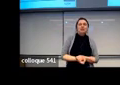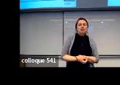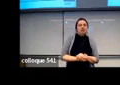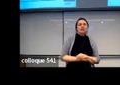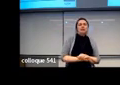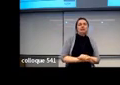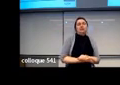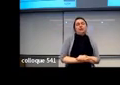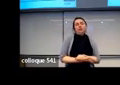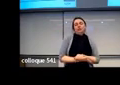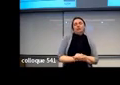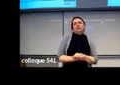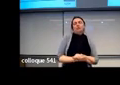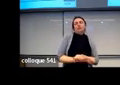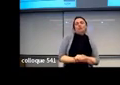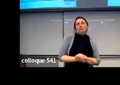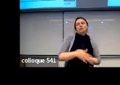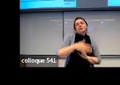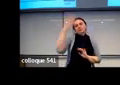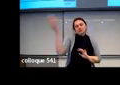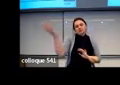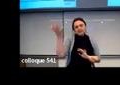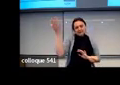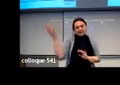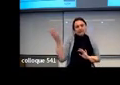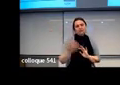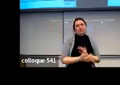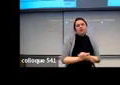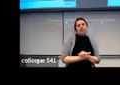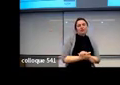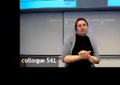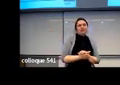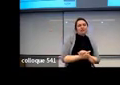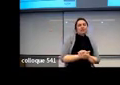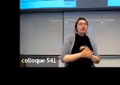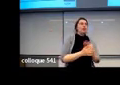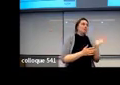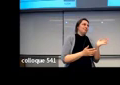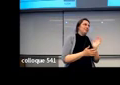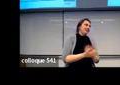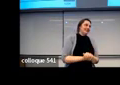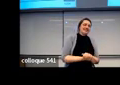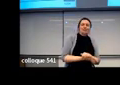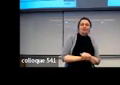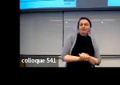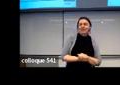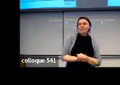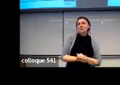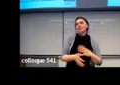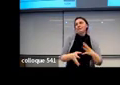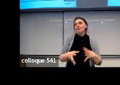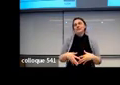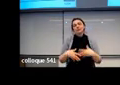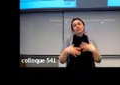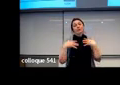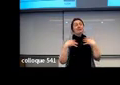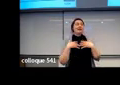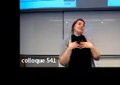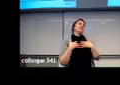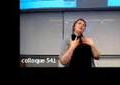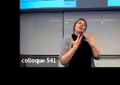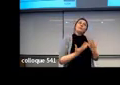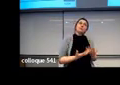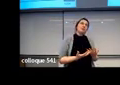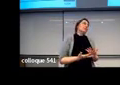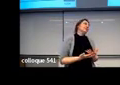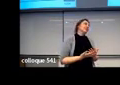fondements idéologiques. Là. Donc, on a dit c'est la gestion de données de recherche et le mouvement de la science ouverte. Puis dans le fond, on essaie de